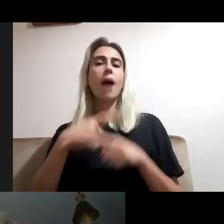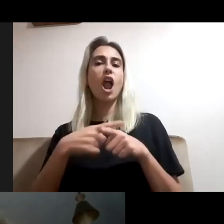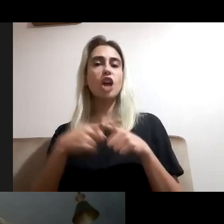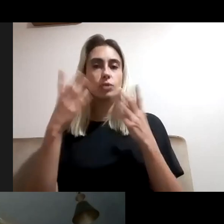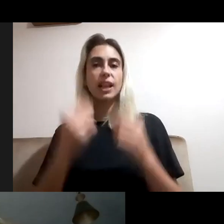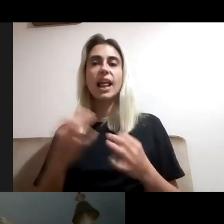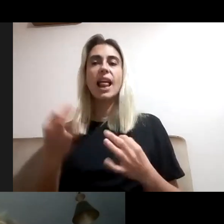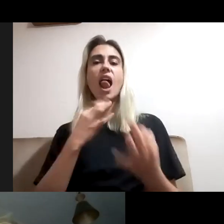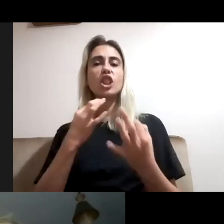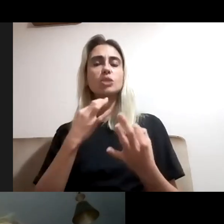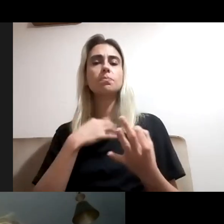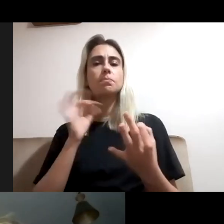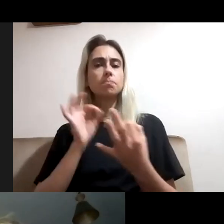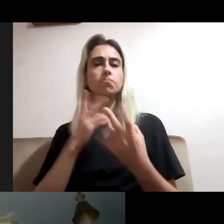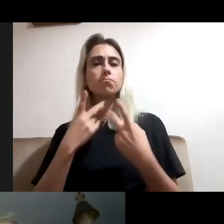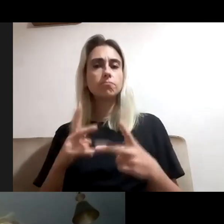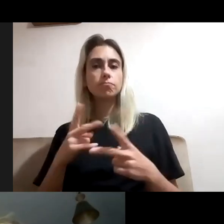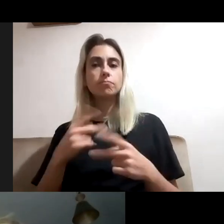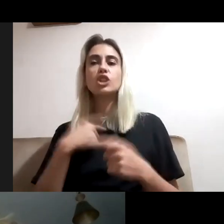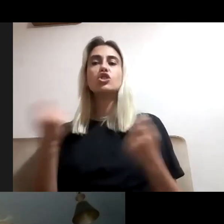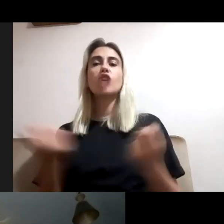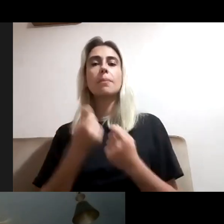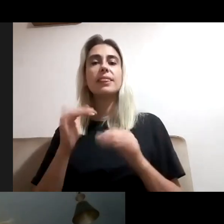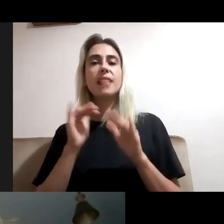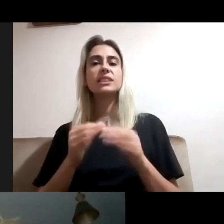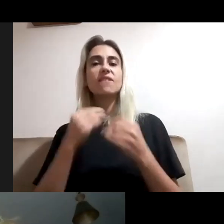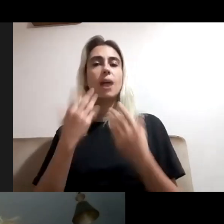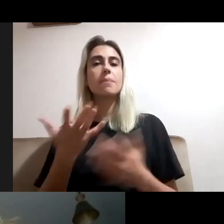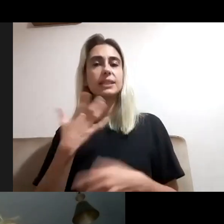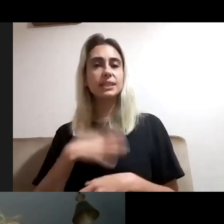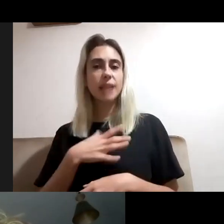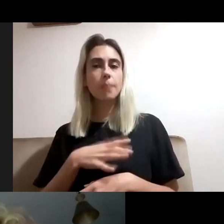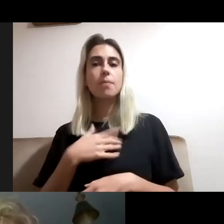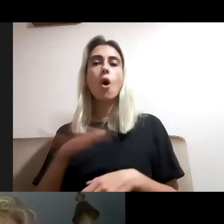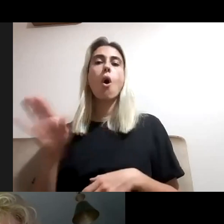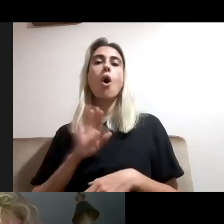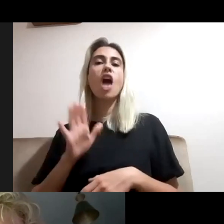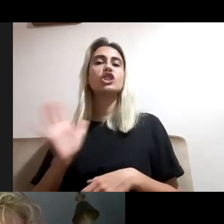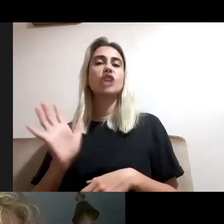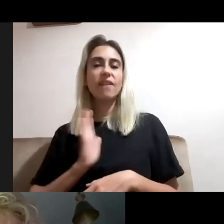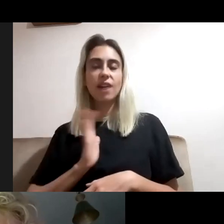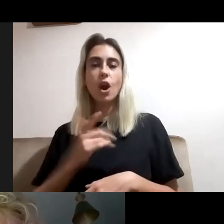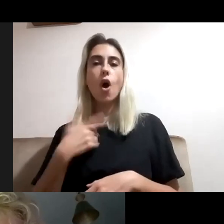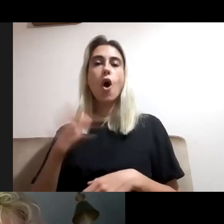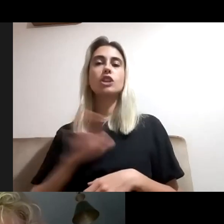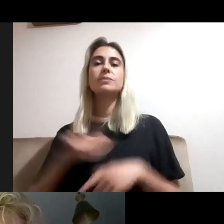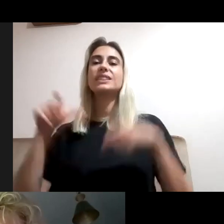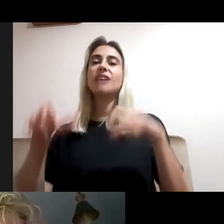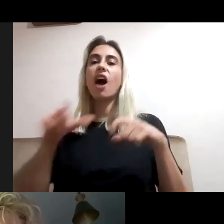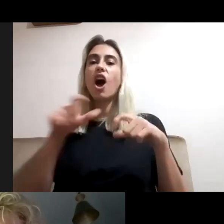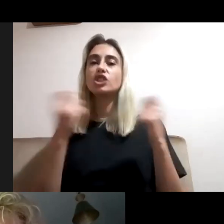geçmekten kesinlikle çekinmeyin. Çalışmalarınızda destek vermek isterim. Öğrencilerim var. Öğrencilerle saha çalışmalarında